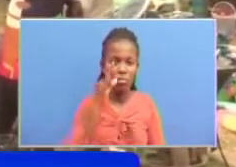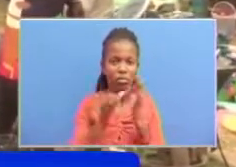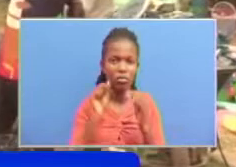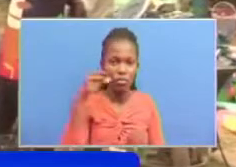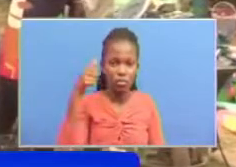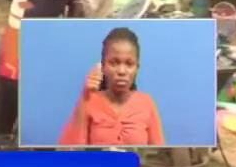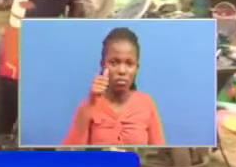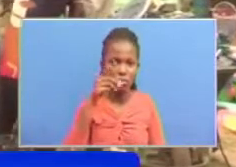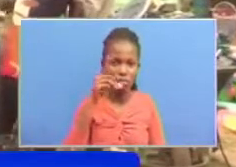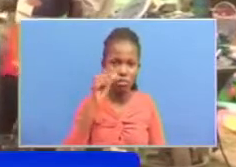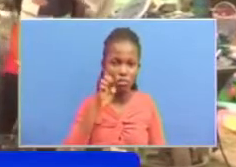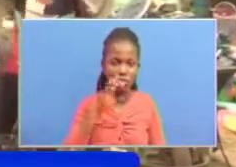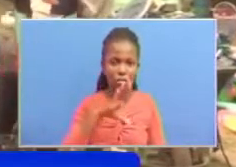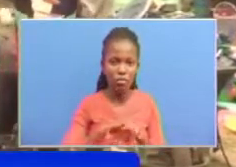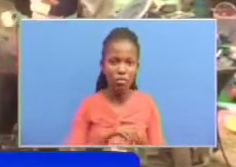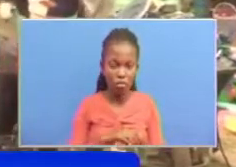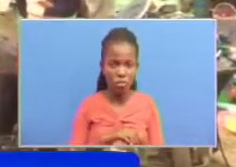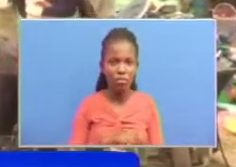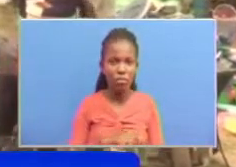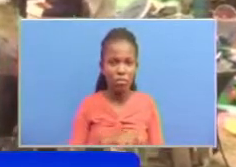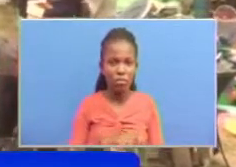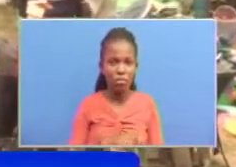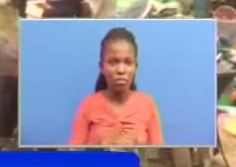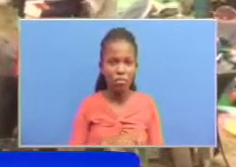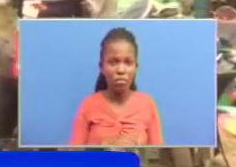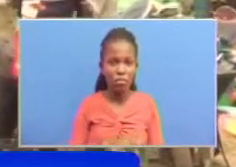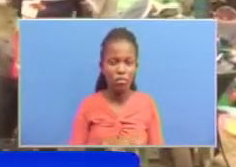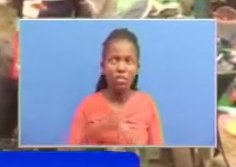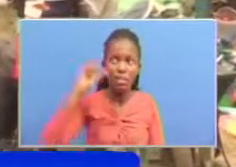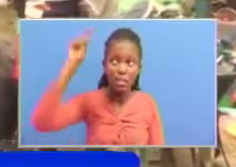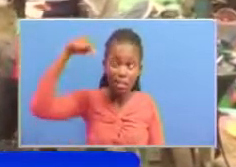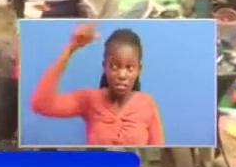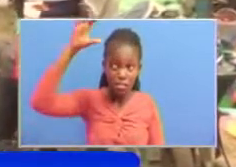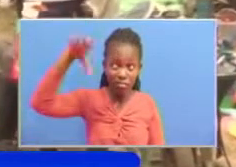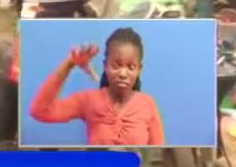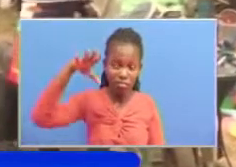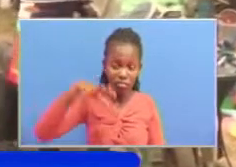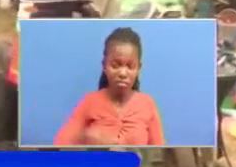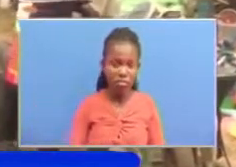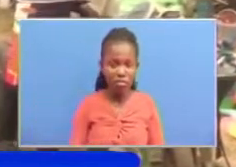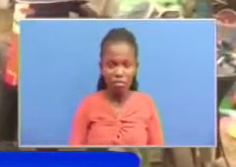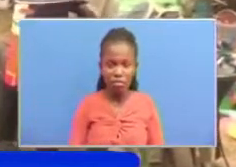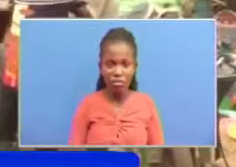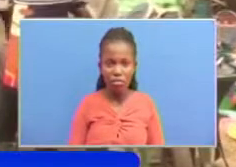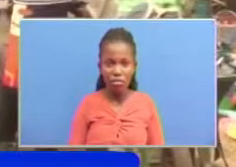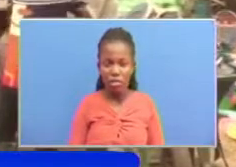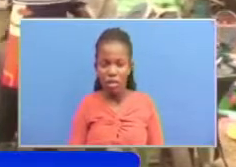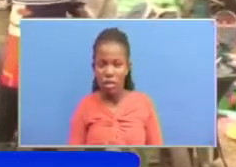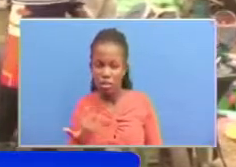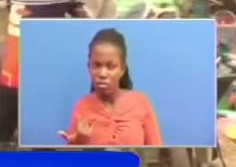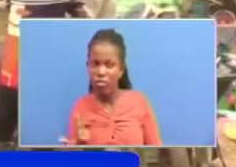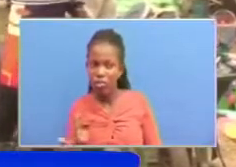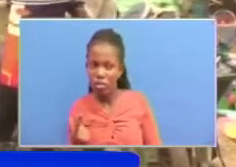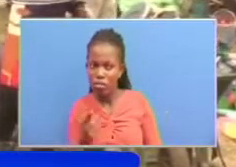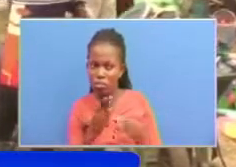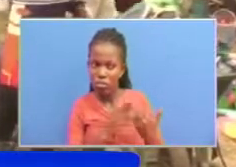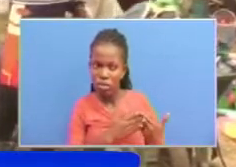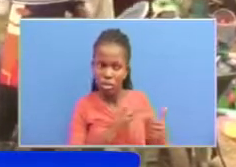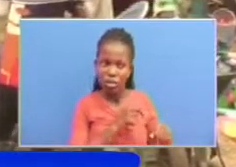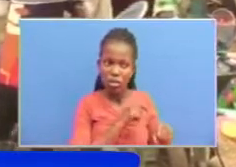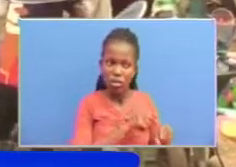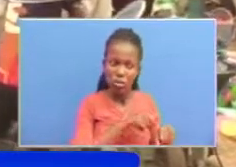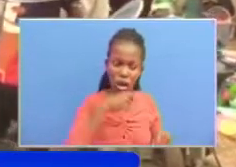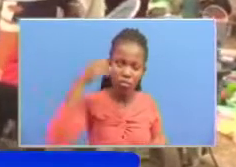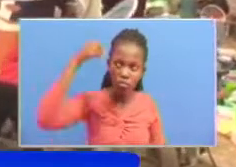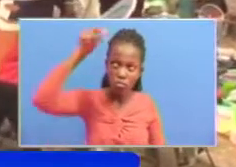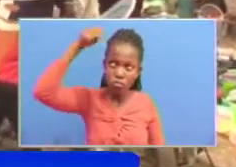madhina maingi. Ma nini masua. Nondo yu sokite vina ya asua. Natuwe vina ya asua ruka kwa ataibanda. Kwa kwithia no